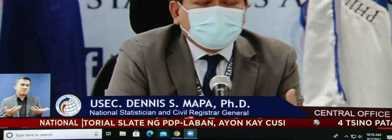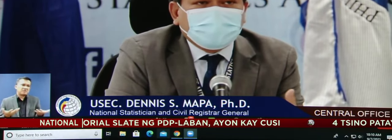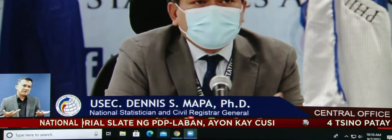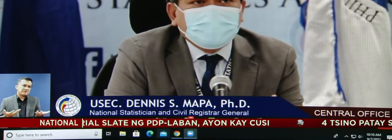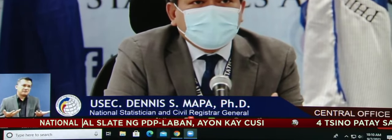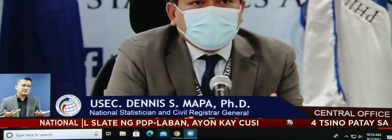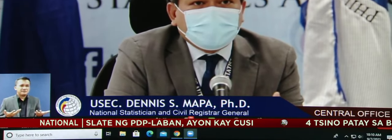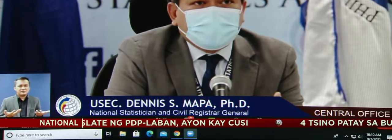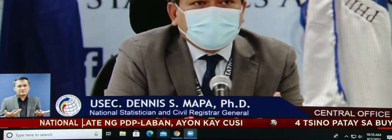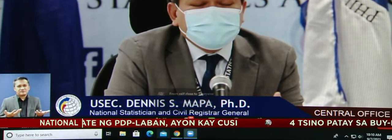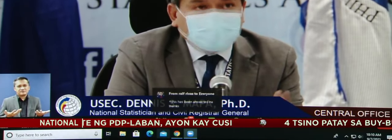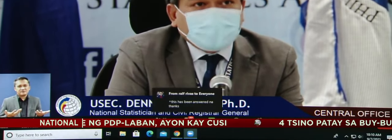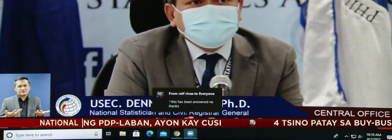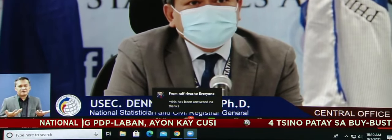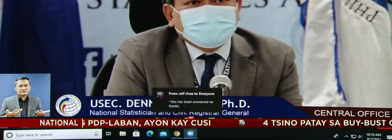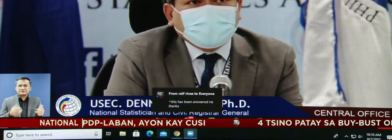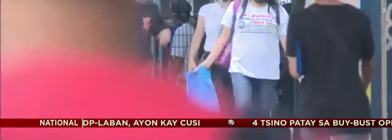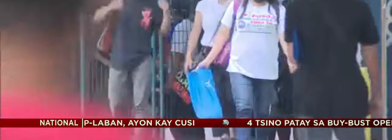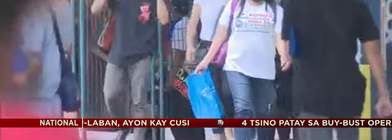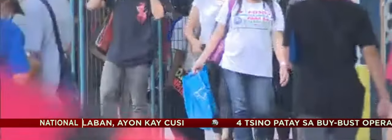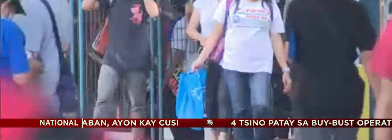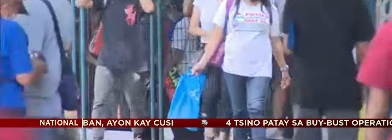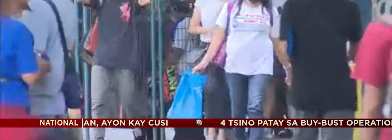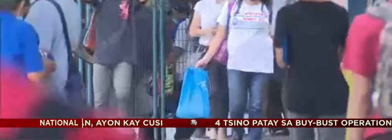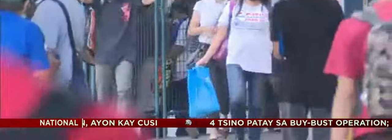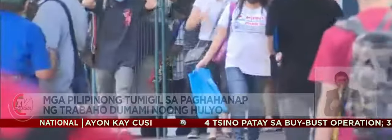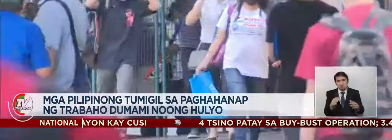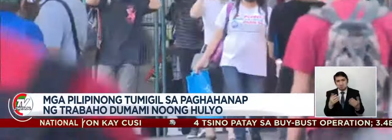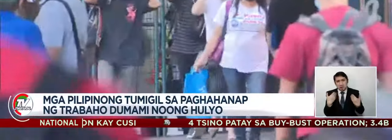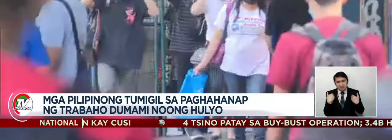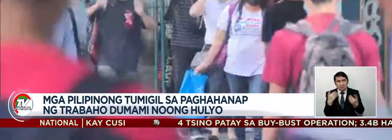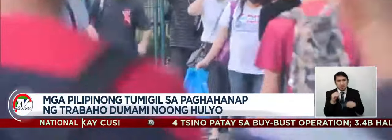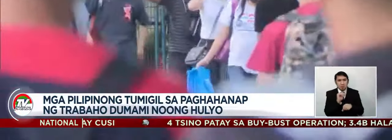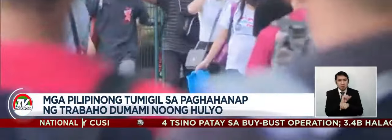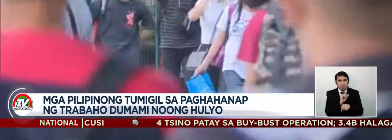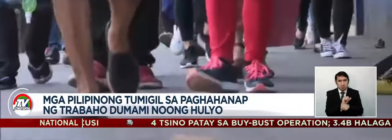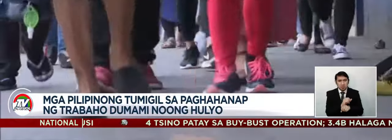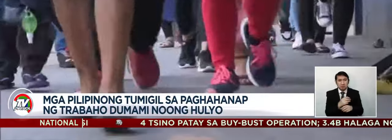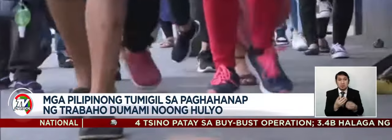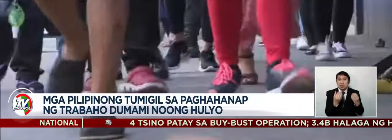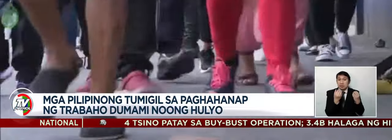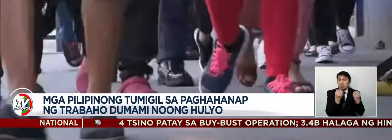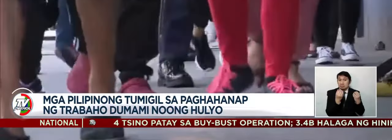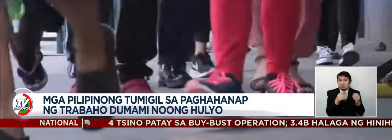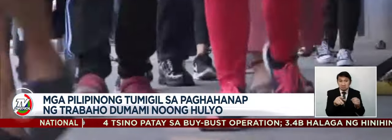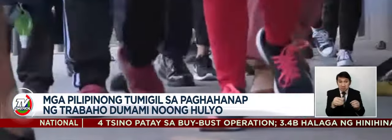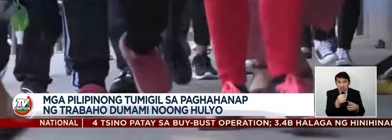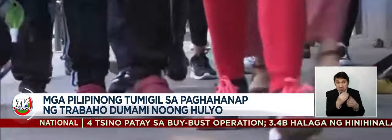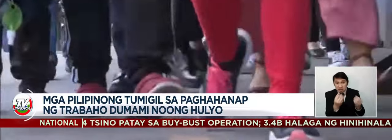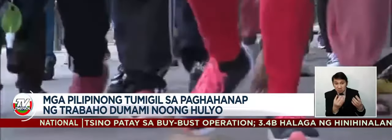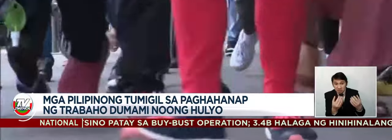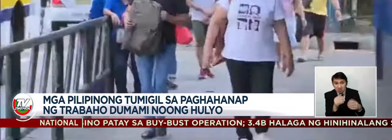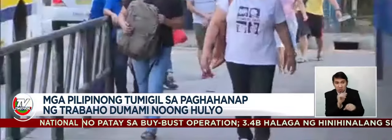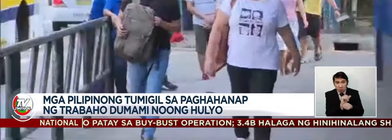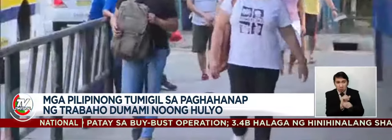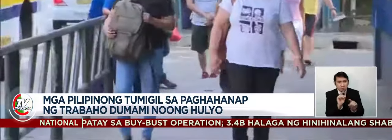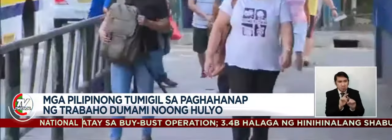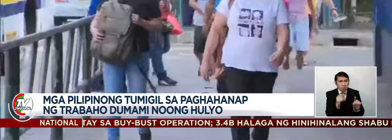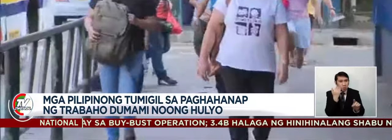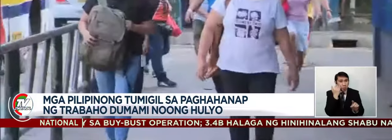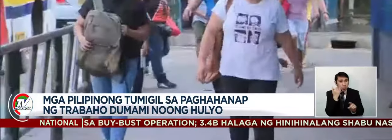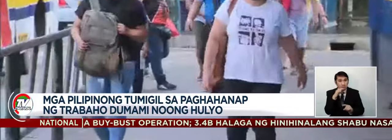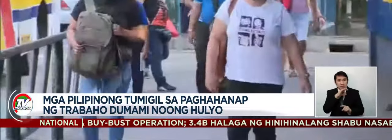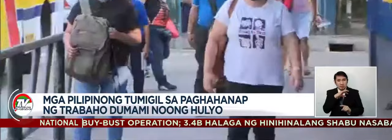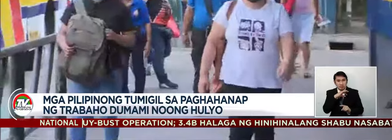nang chance na makahanap. Dumami rin ang mga may trabaho pero nakukulangan sa kinikita at